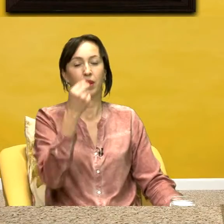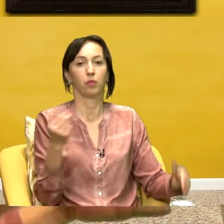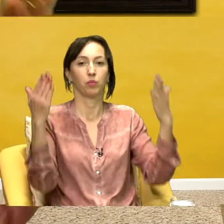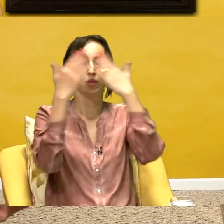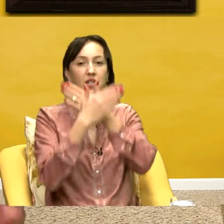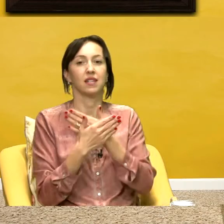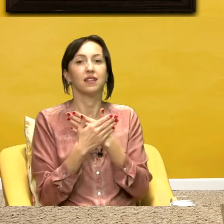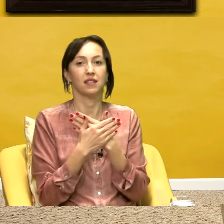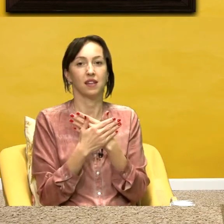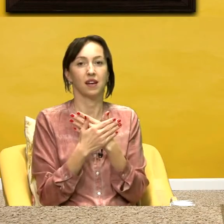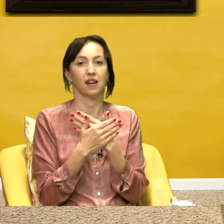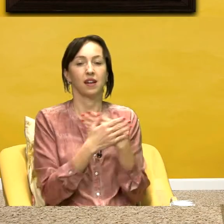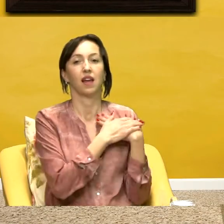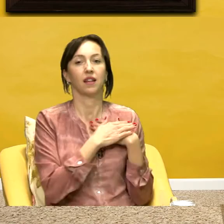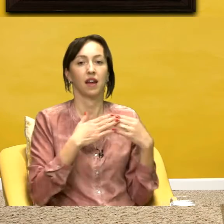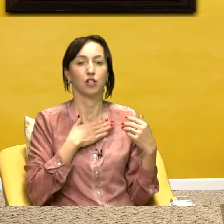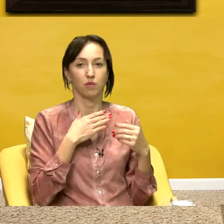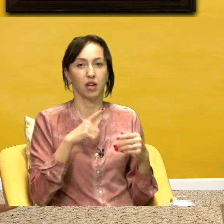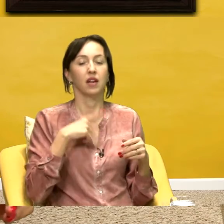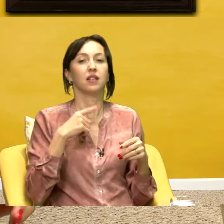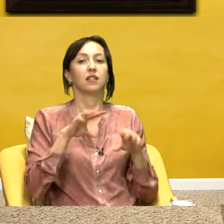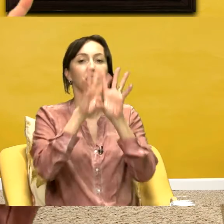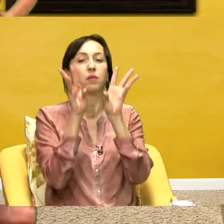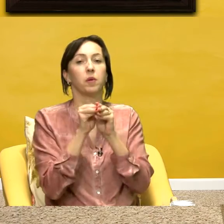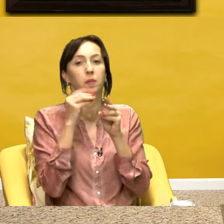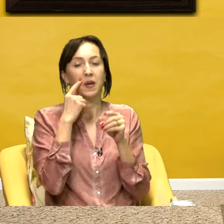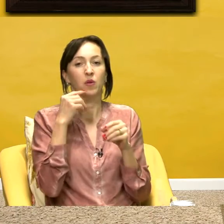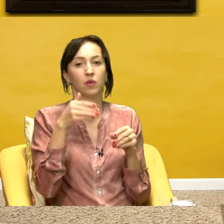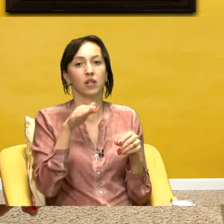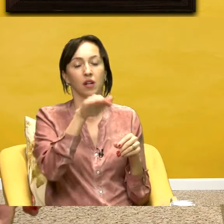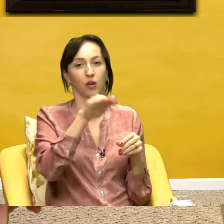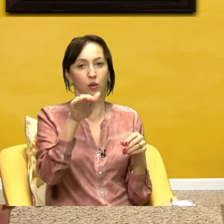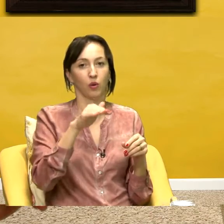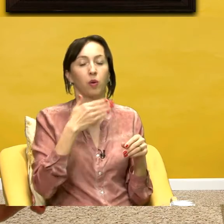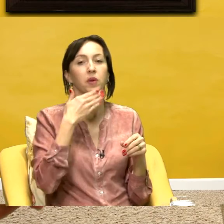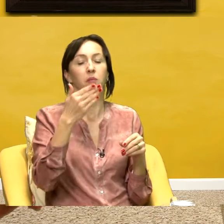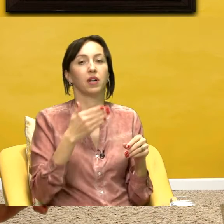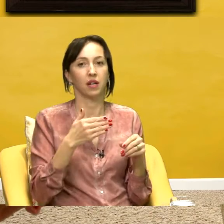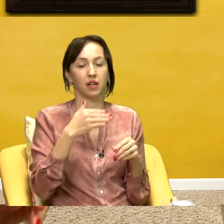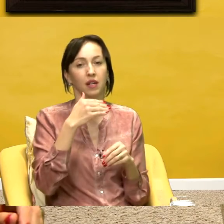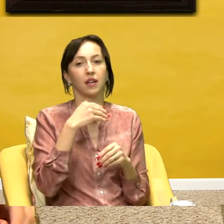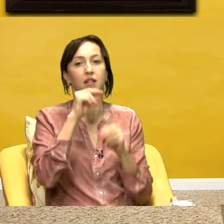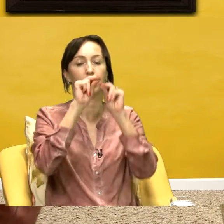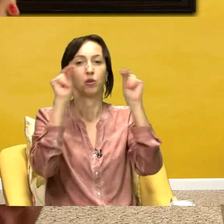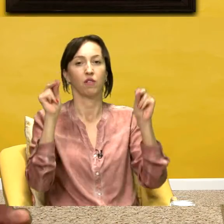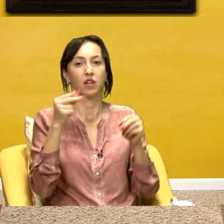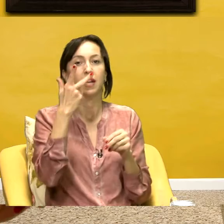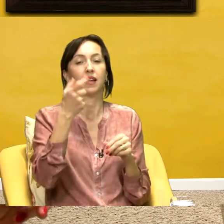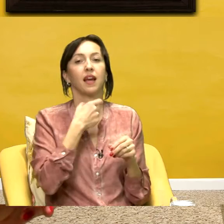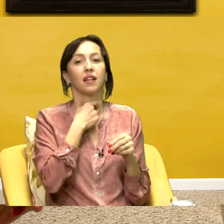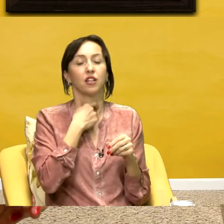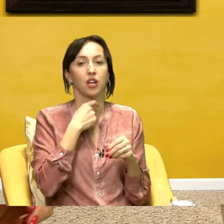Bună seara, dragi telespectatori! Suntem din nou împreună în emisiunea Copii, Părinți, Profesori. În data de 3 decembrie am sărbătorit